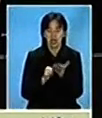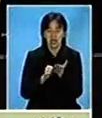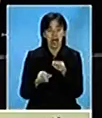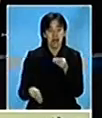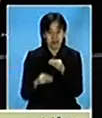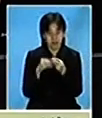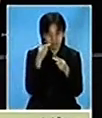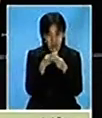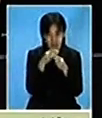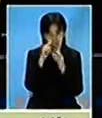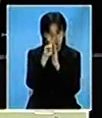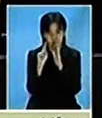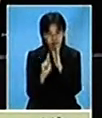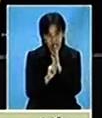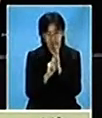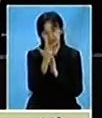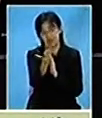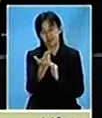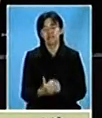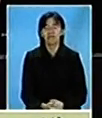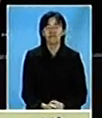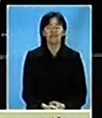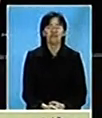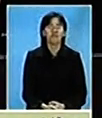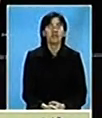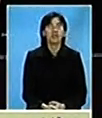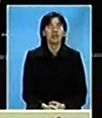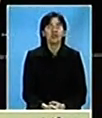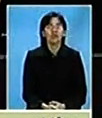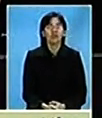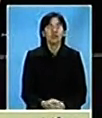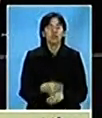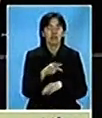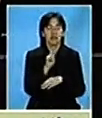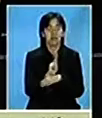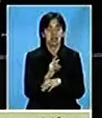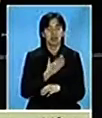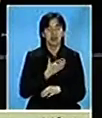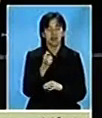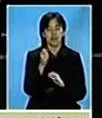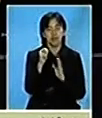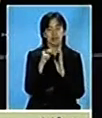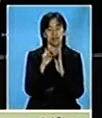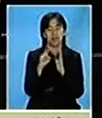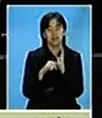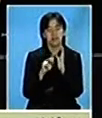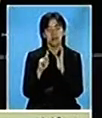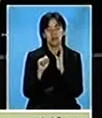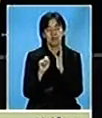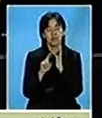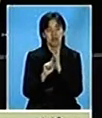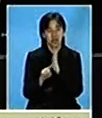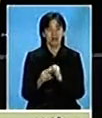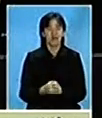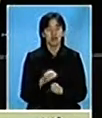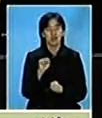ติมในชื่อร่างนะครับเชิญท่านอนุรักษ์ครับ กราบเรียนท่านประธานที่เคารพครับกับผมนายอนุรักษ์นิยมเวชสมาชิกวุฒิสภ